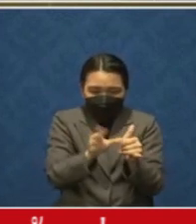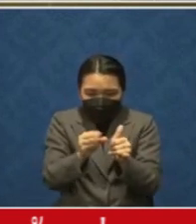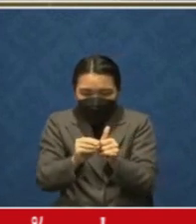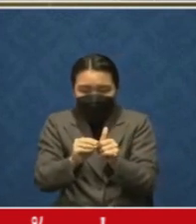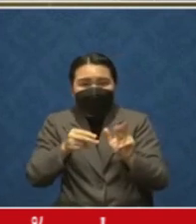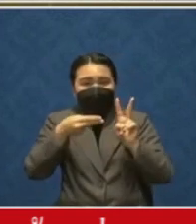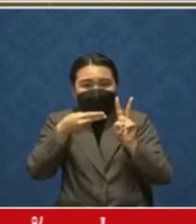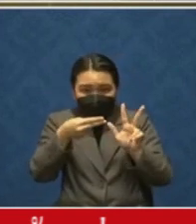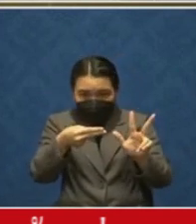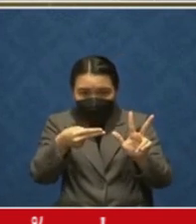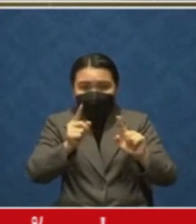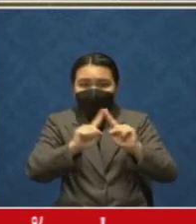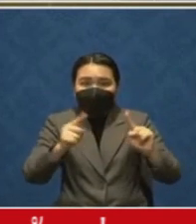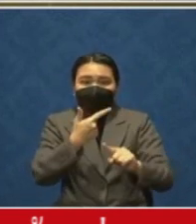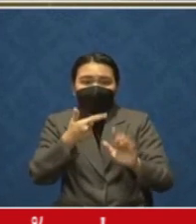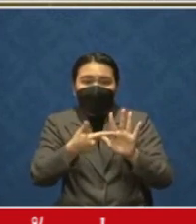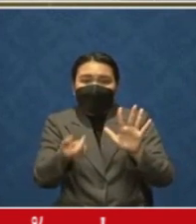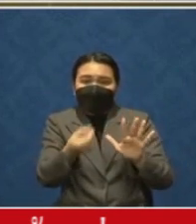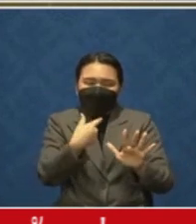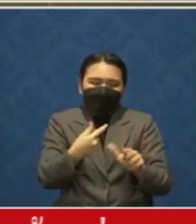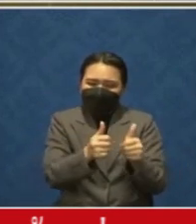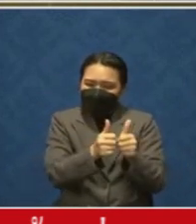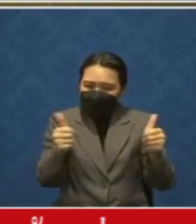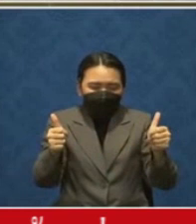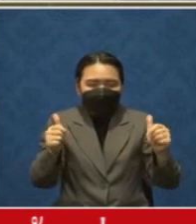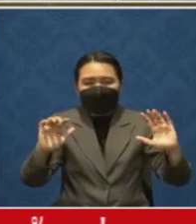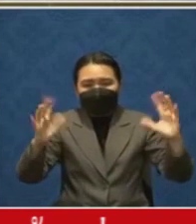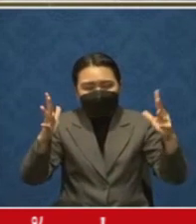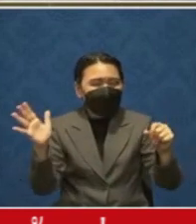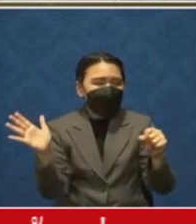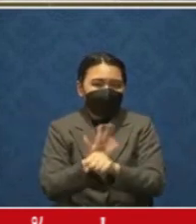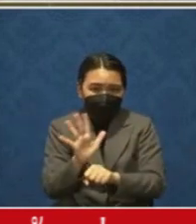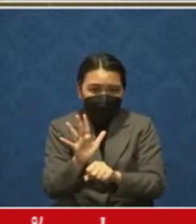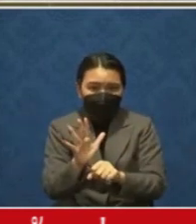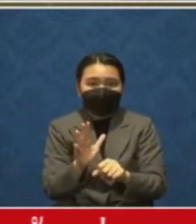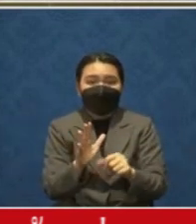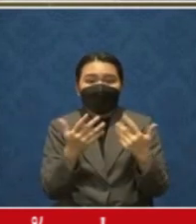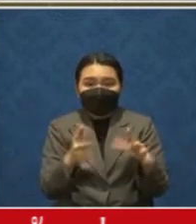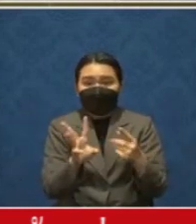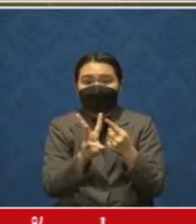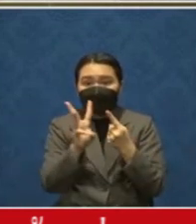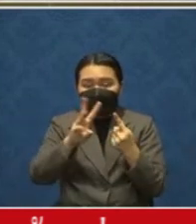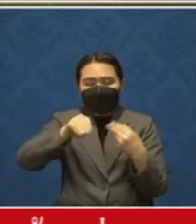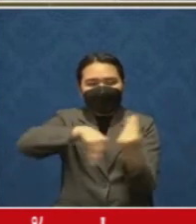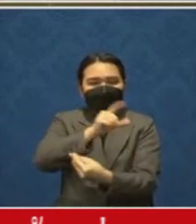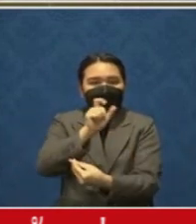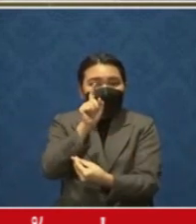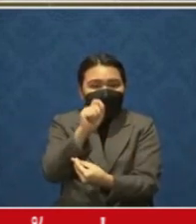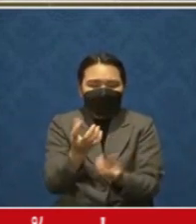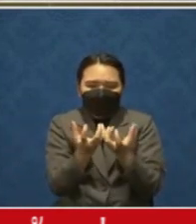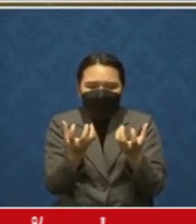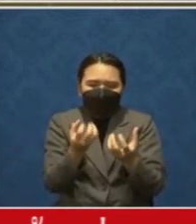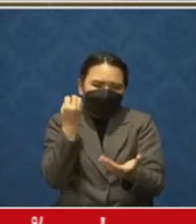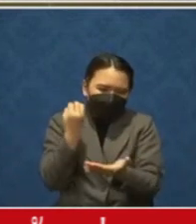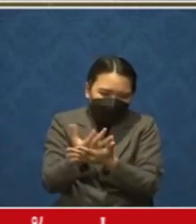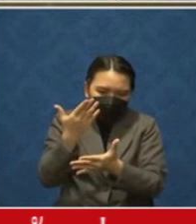30,000 คนยังไม่มียาดีๆที่จะรักษาเลยครับ6ครับท่ามกลางวิกฤตเศรษฐกิจของ